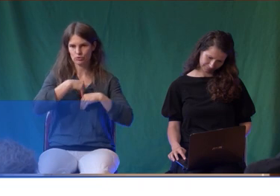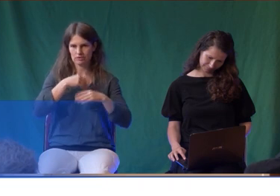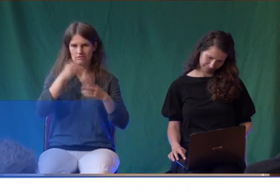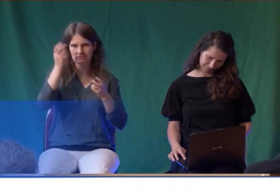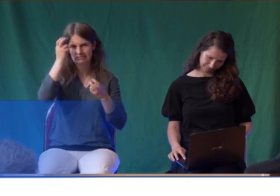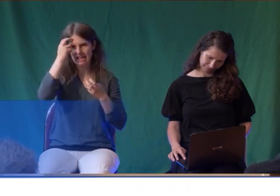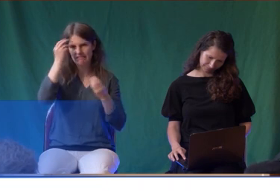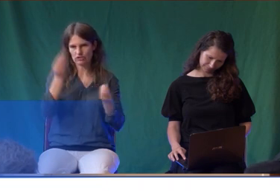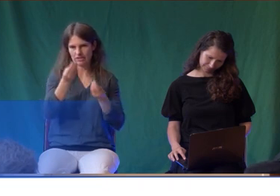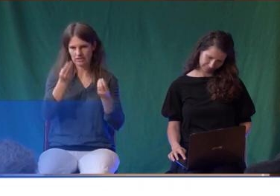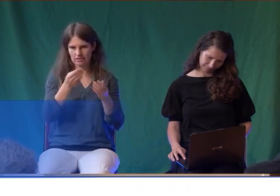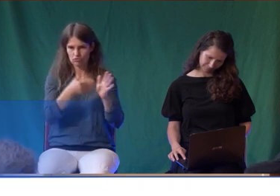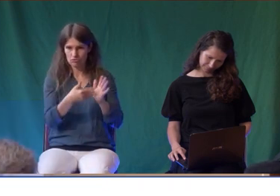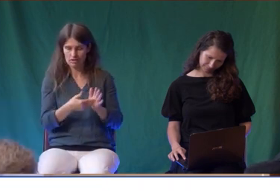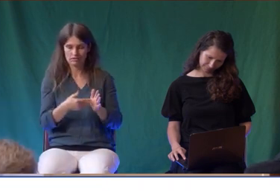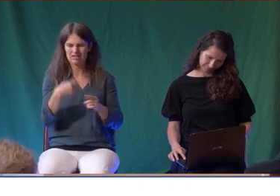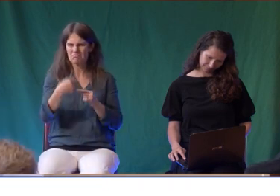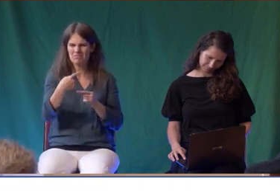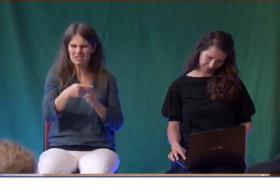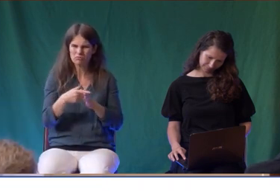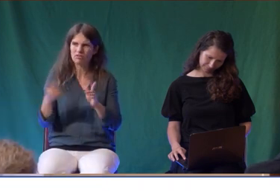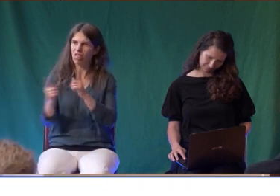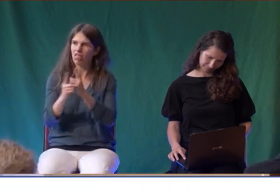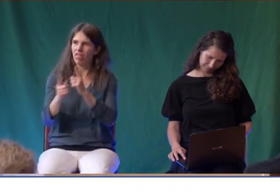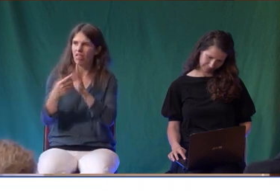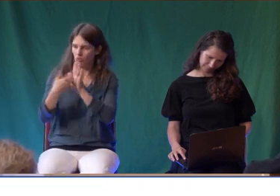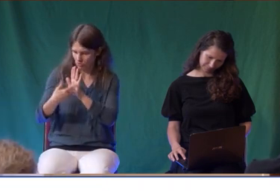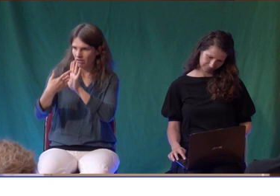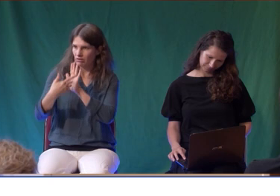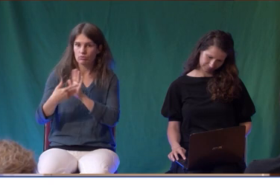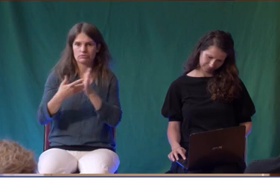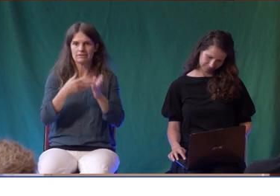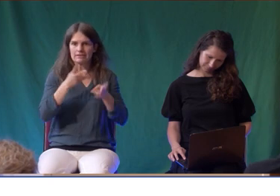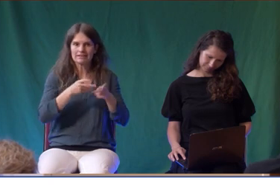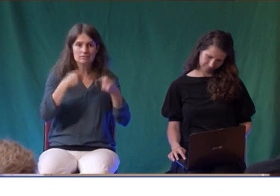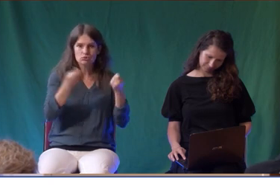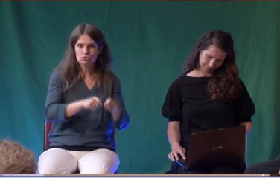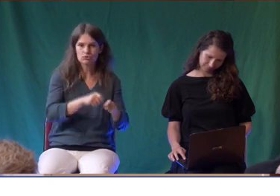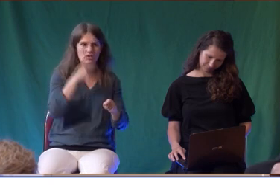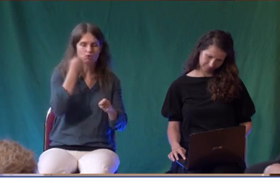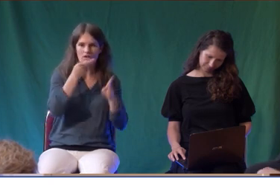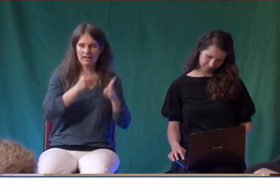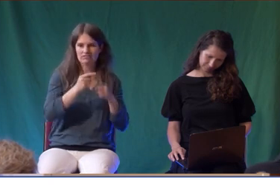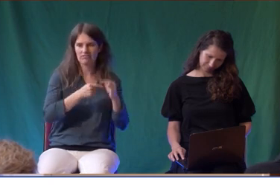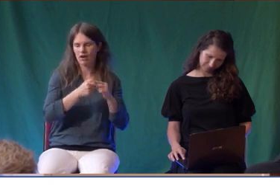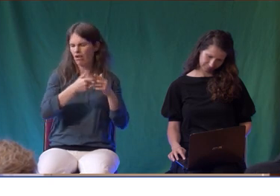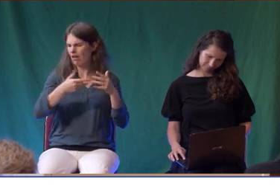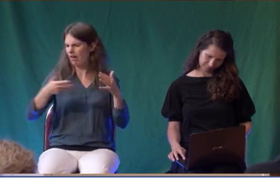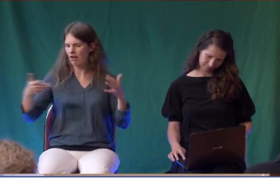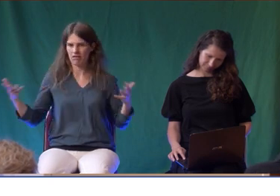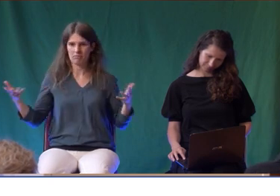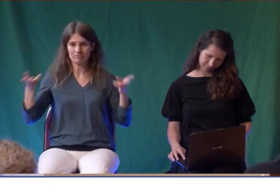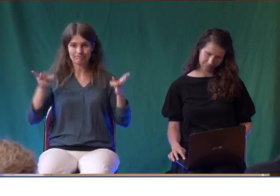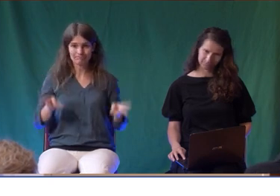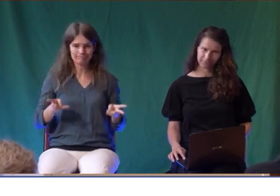wieder ausgesetzt sind und Gerichtsbeschlüsse dazu zu Sorgerechtsverfahren kurz und knapp lässt sich sagen es fehlen